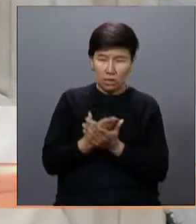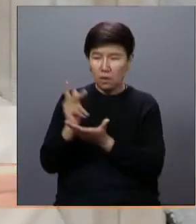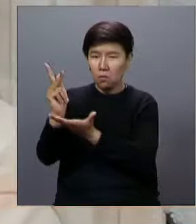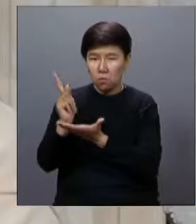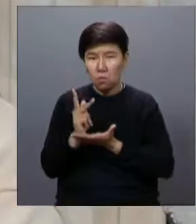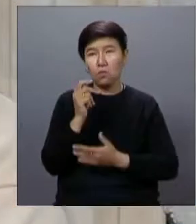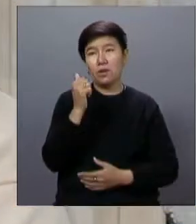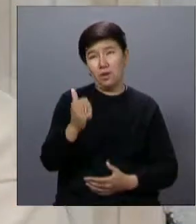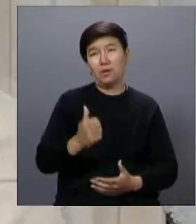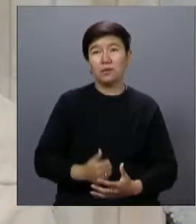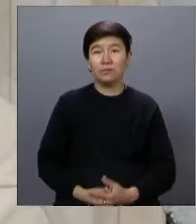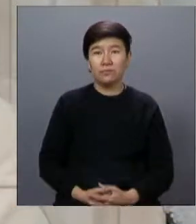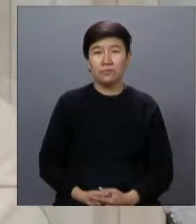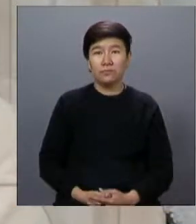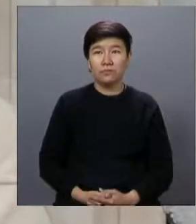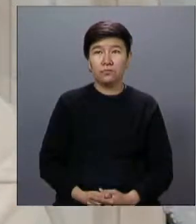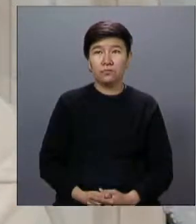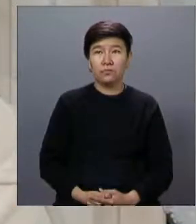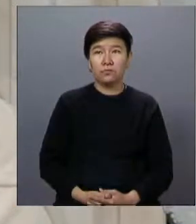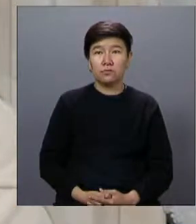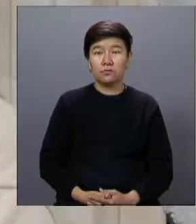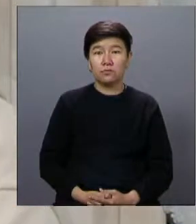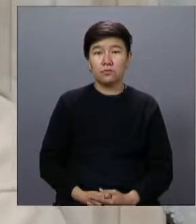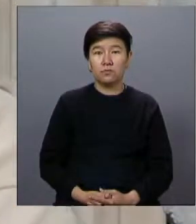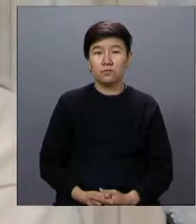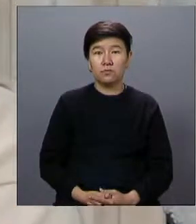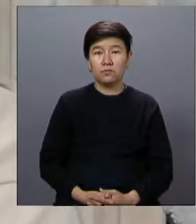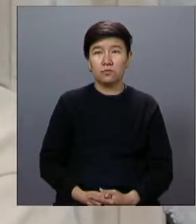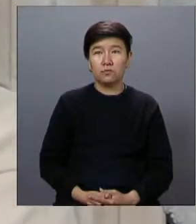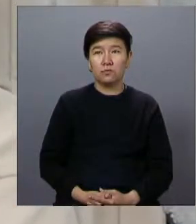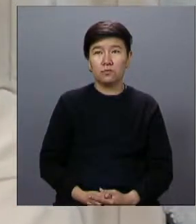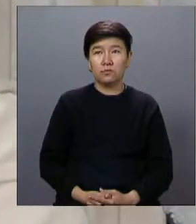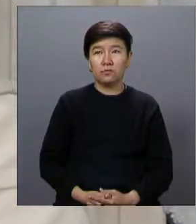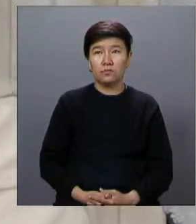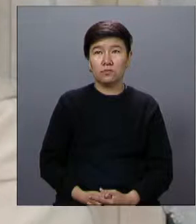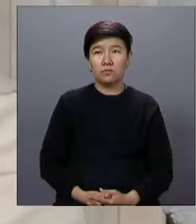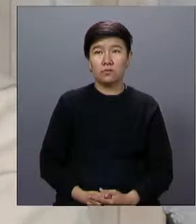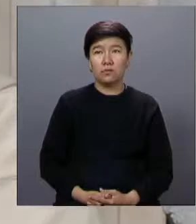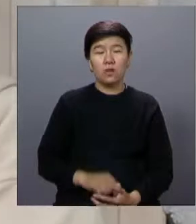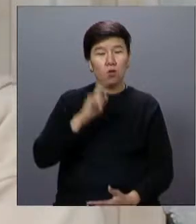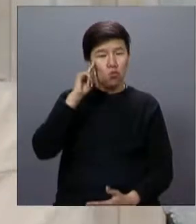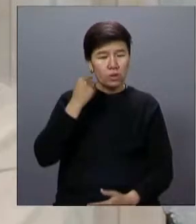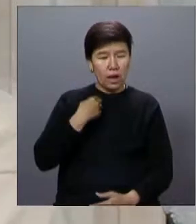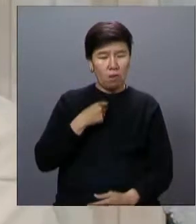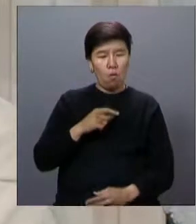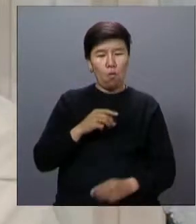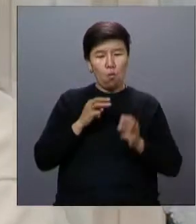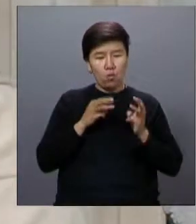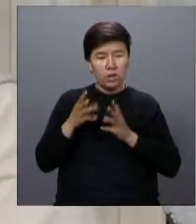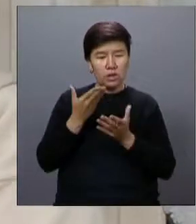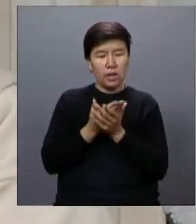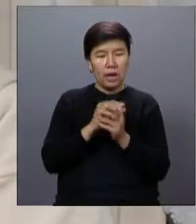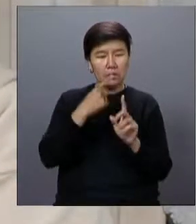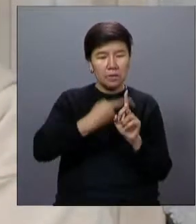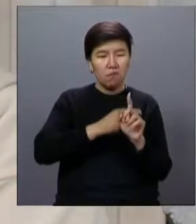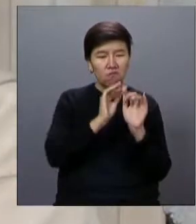ากู้ได้แล้วก็ยังไงอ่ะรู้จักเก็บออมทุกเดือน